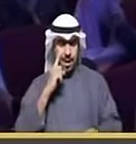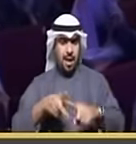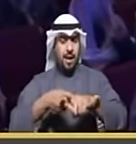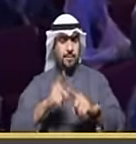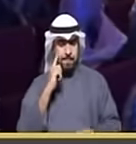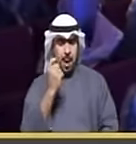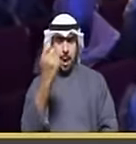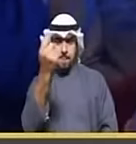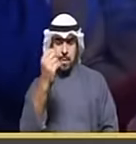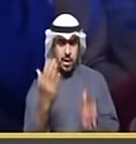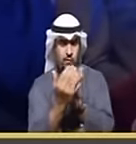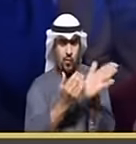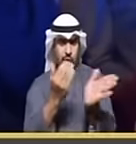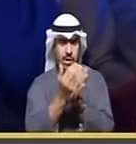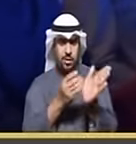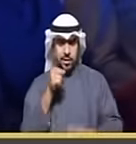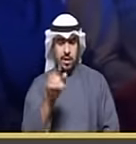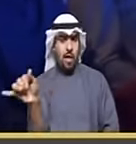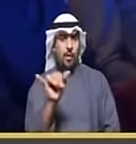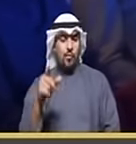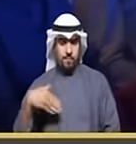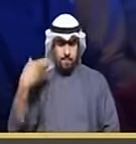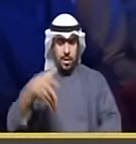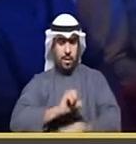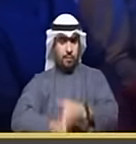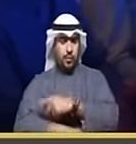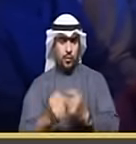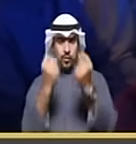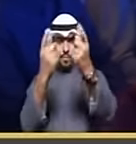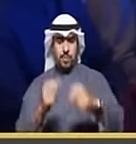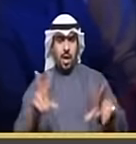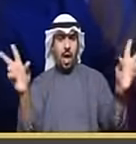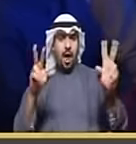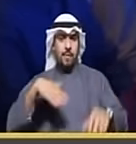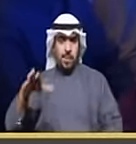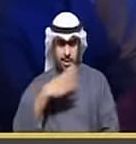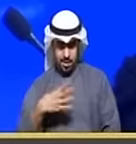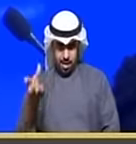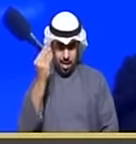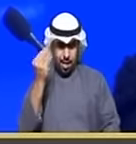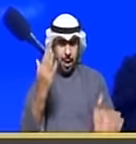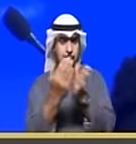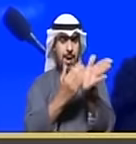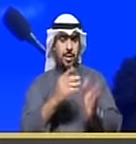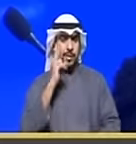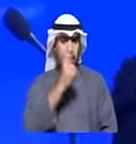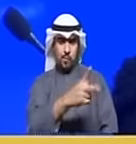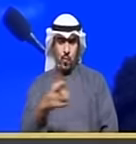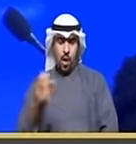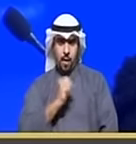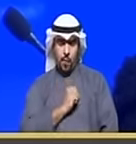حمله كويت جديده سيكون لها جهودا كبيره في تنوير الراي العام حول الاقتصاد المتنوع الخطه في